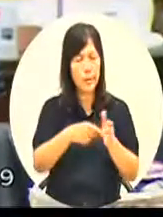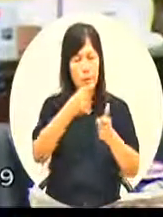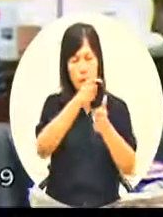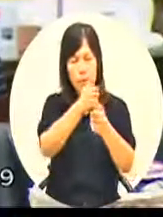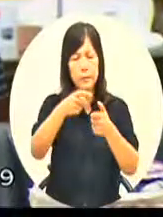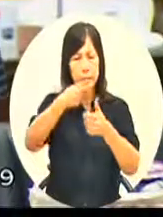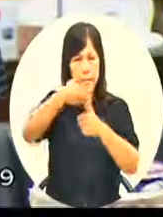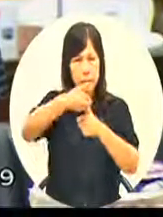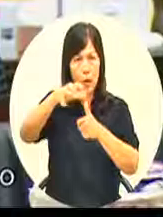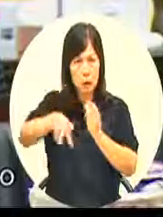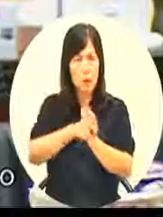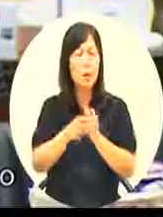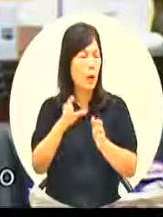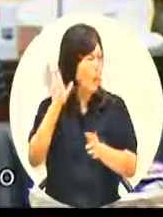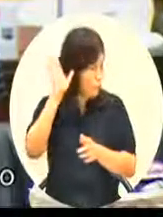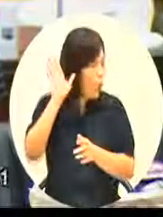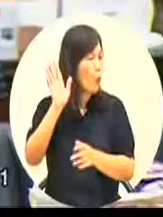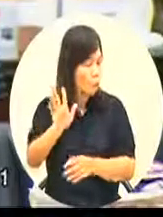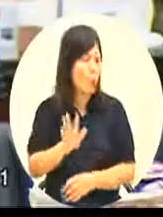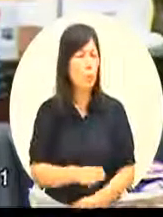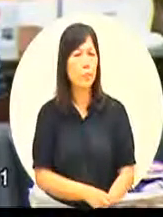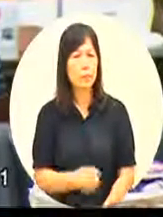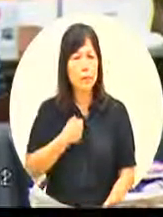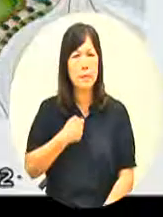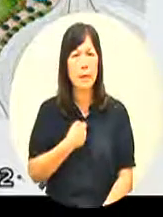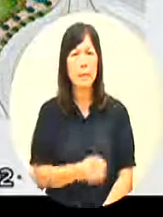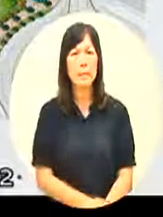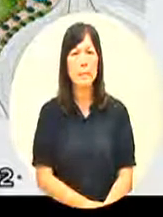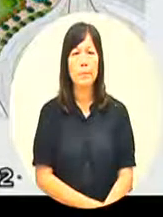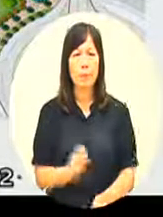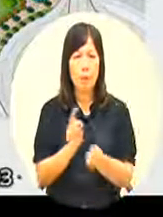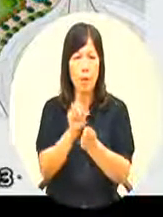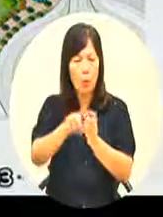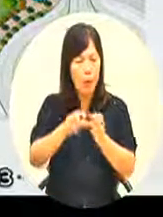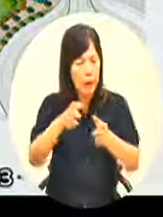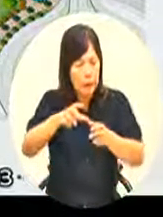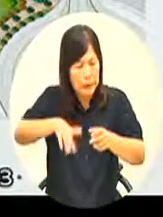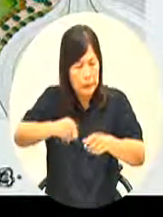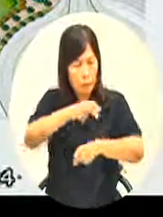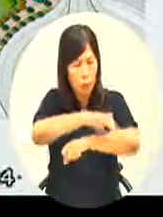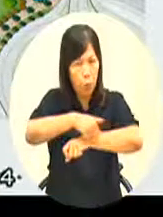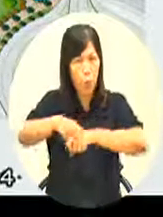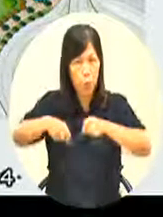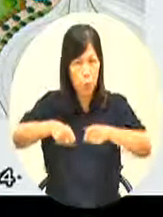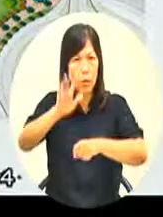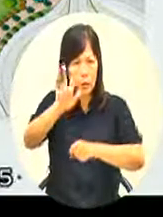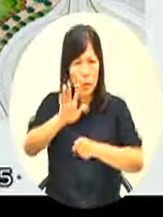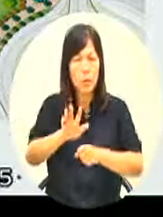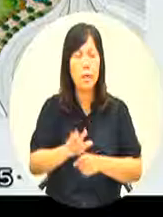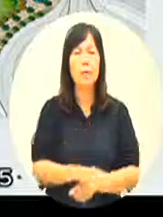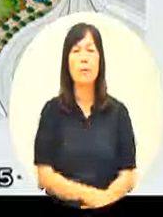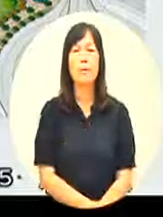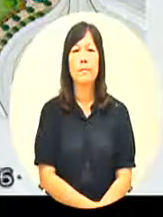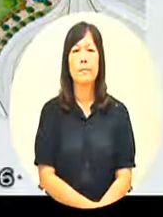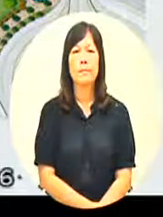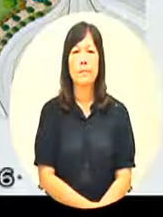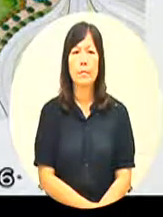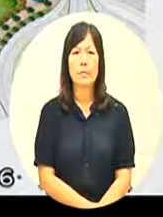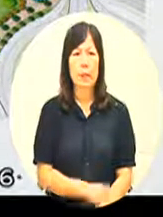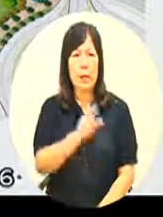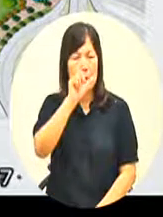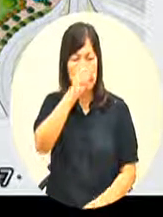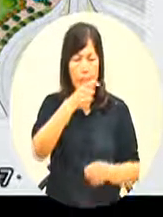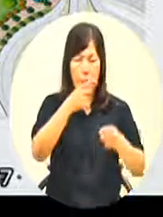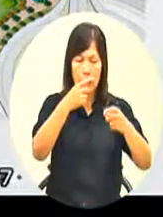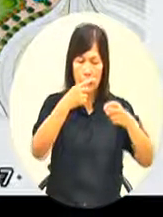局有听到地方的声音，好，教育局这边有做一些初步的规划，好，尤其是在古山